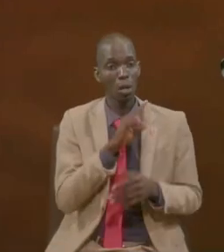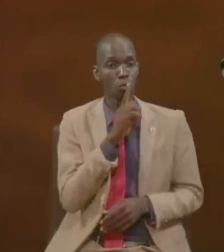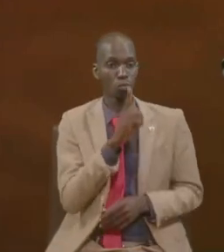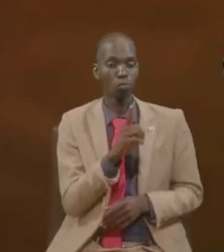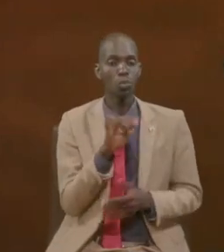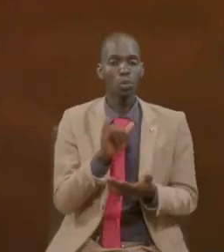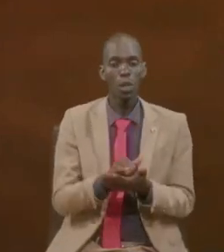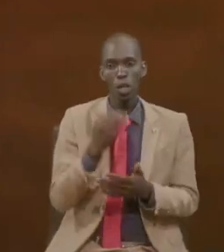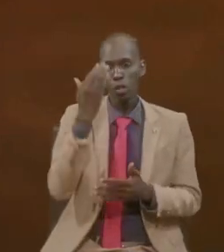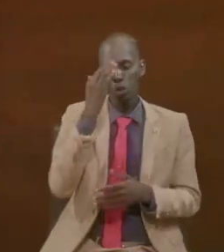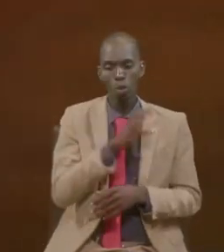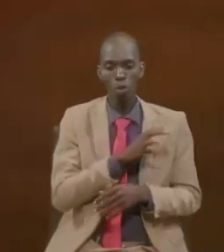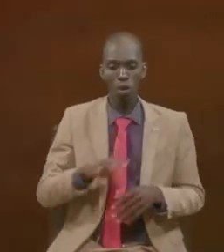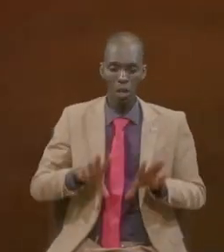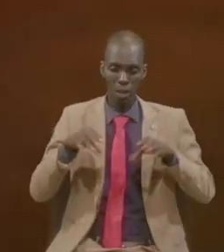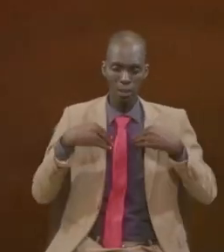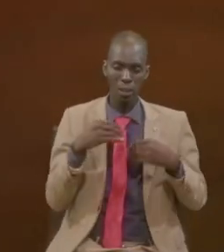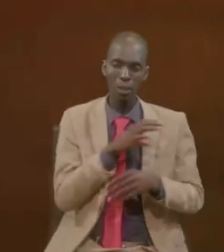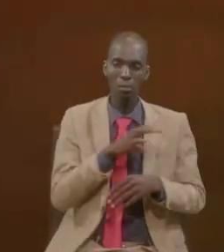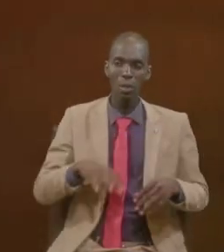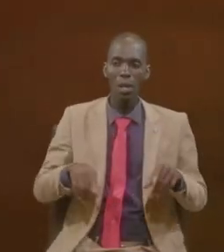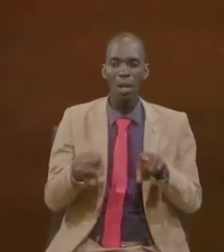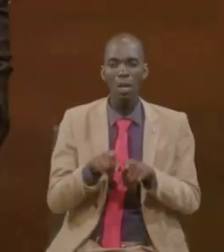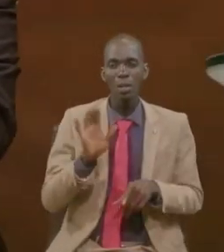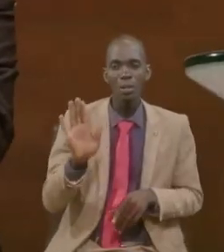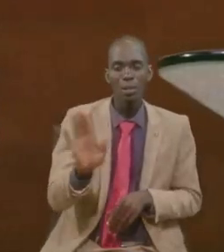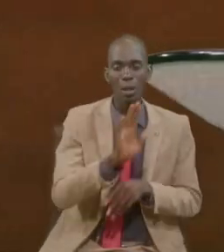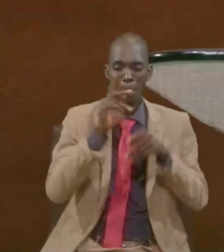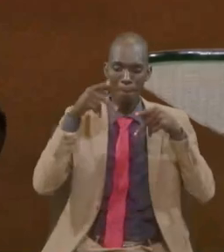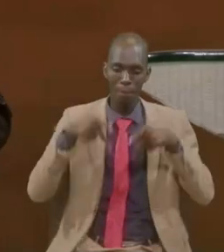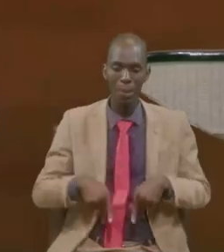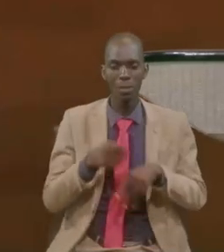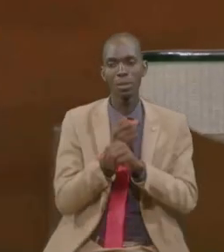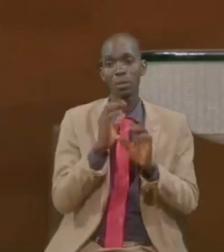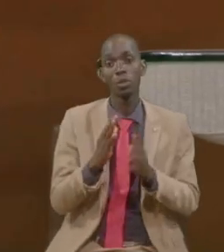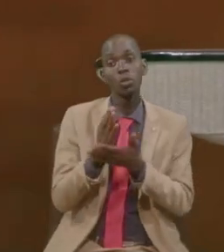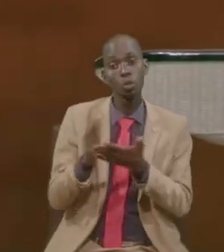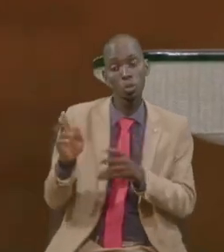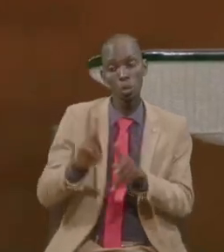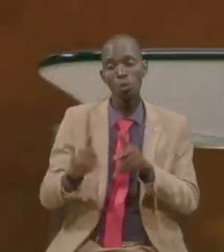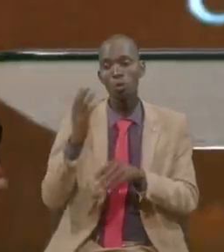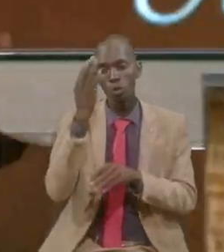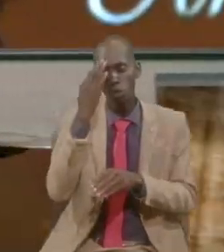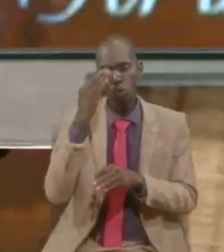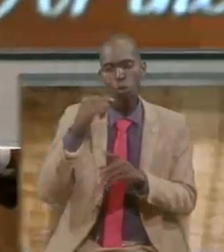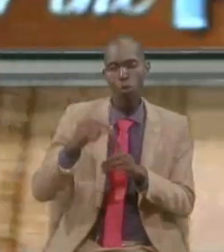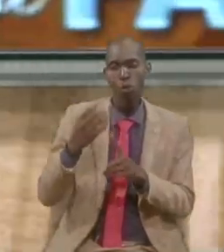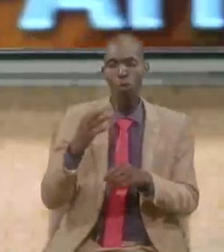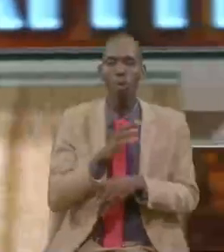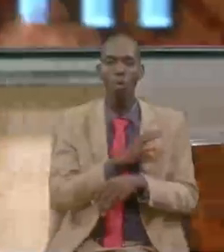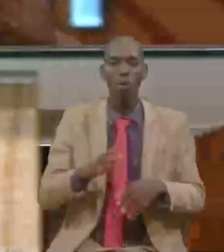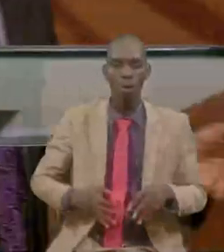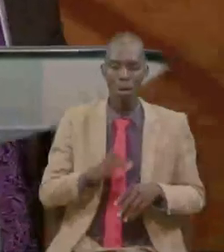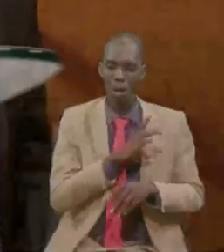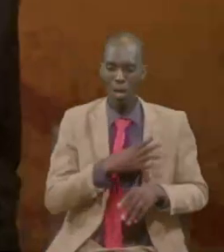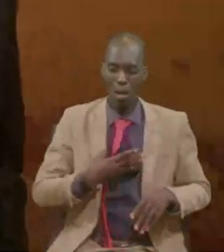qui connaissent Christ comme leur sauveur personnel, sont des gens qui connaissent Christ et connaissent la parole de Dieu